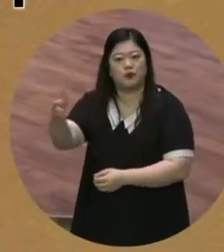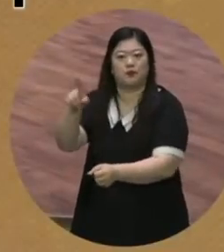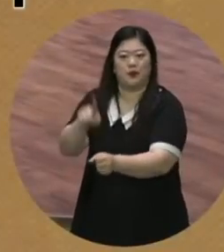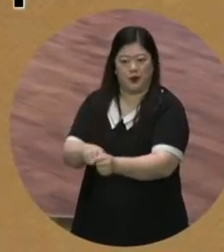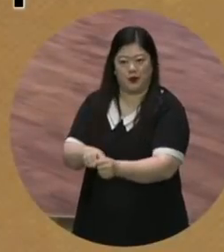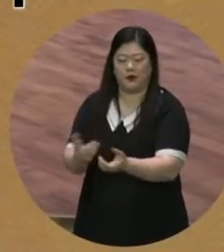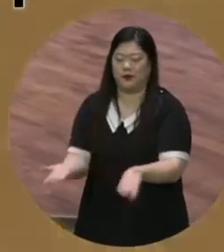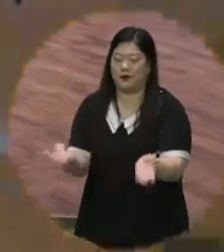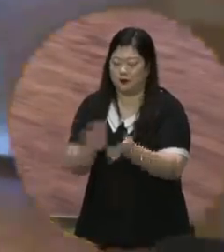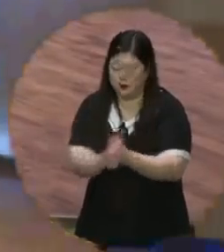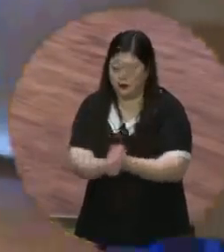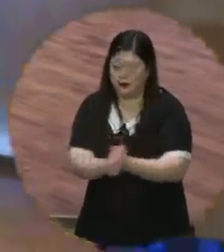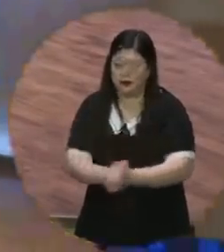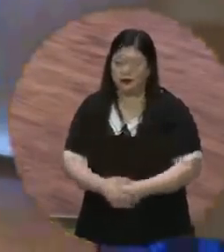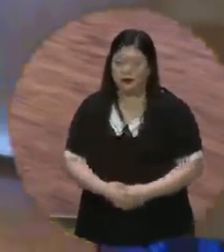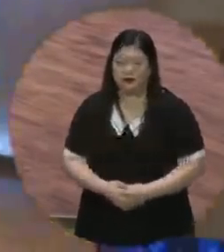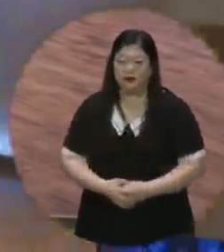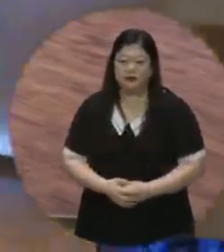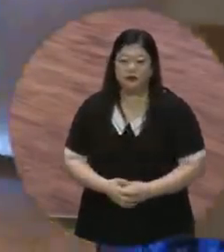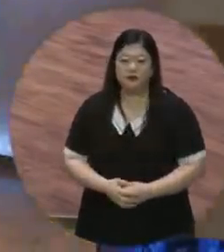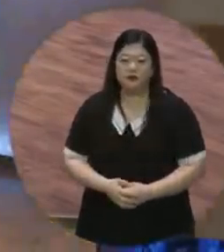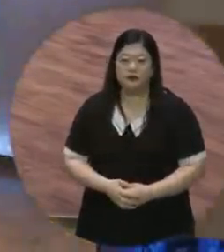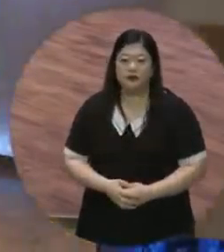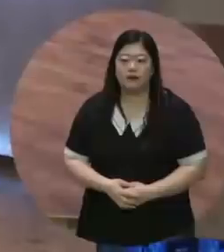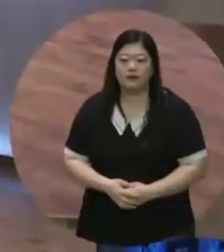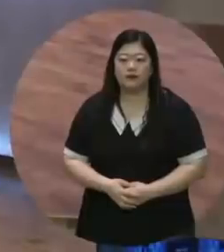하시니라. 아멘.